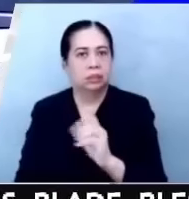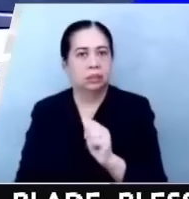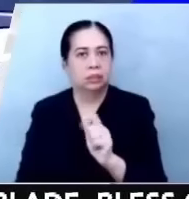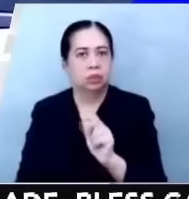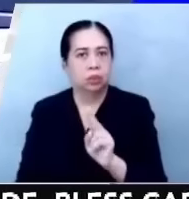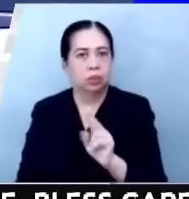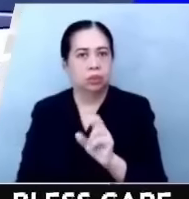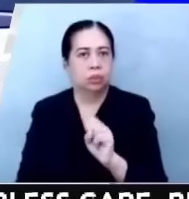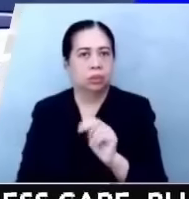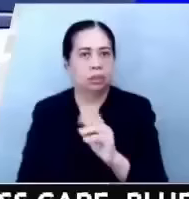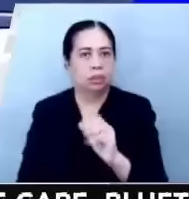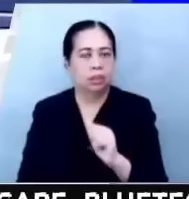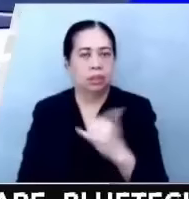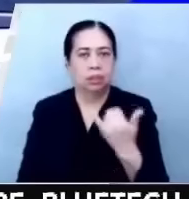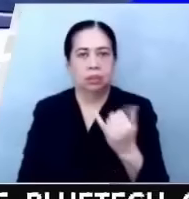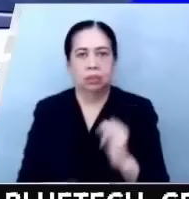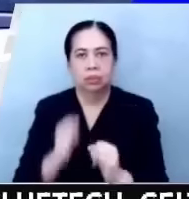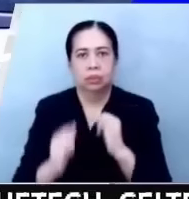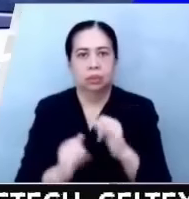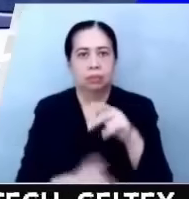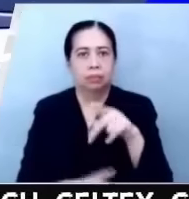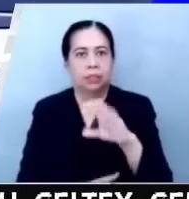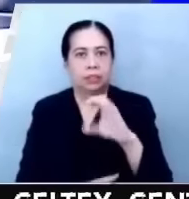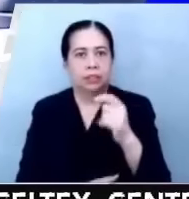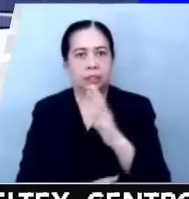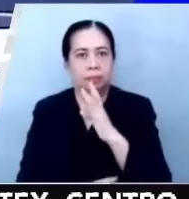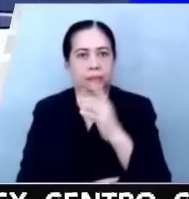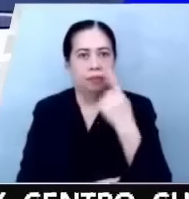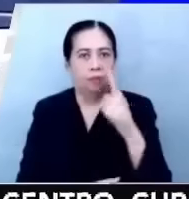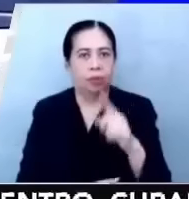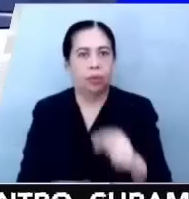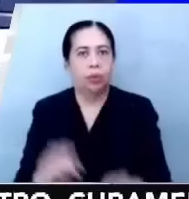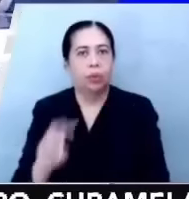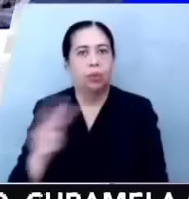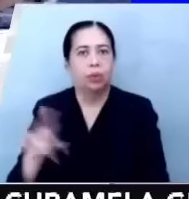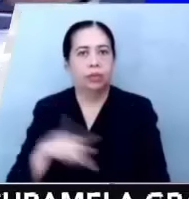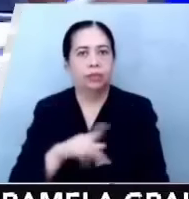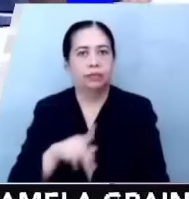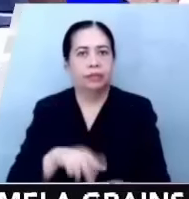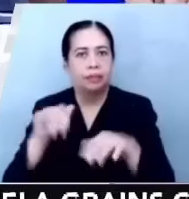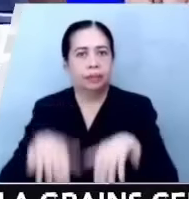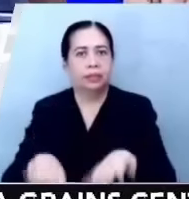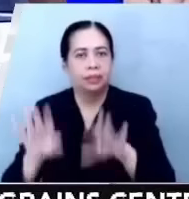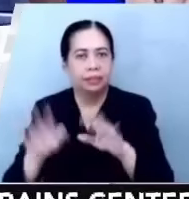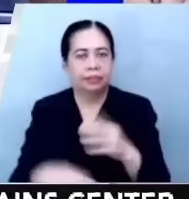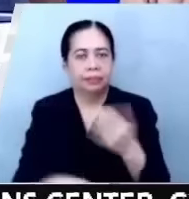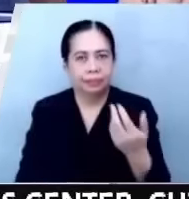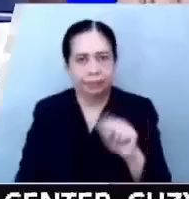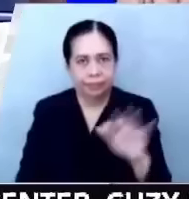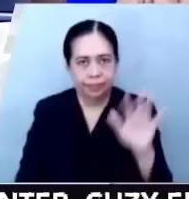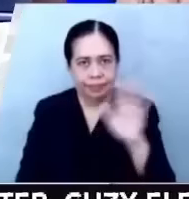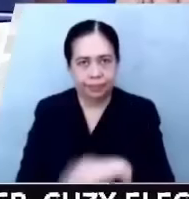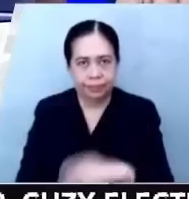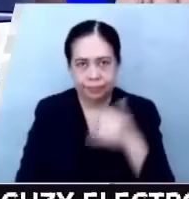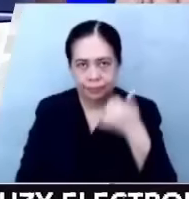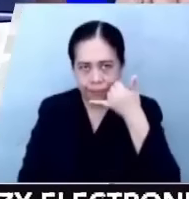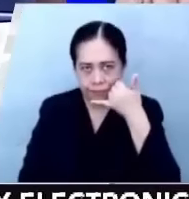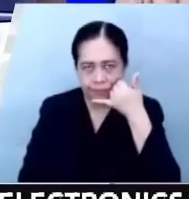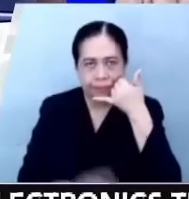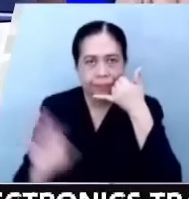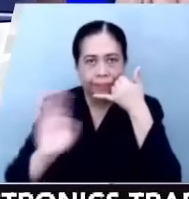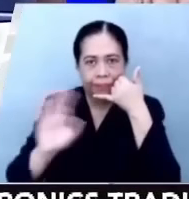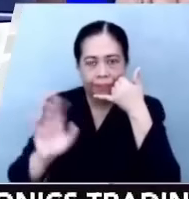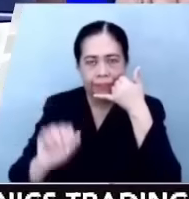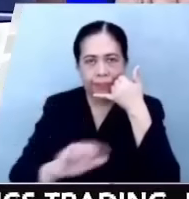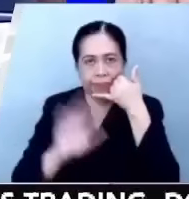Jay Tariela, PCG spokesperson for the West Philippine Sea. Magandang umaga po. Hello sir, good morning po sa inyo at sa inyo po